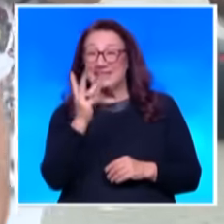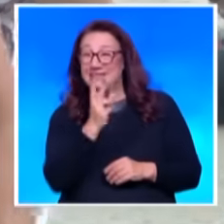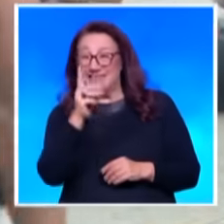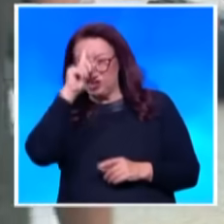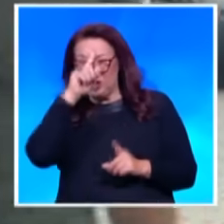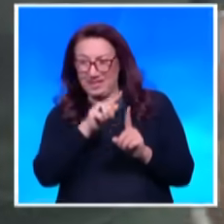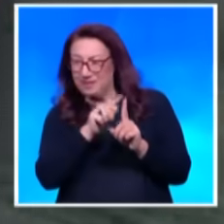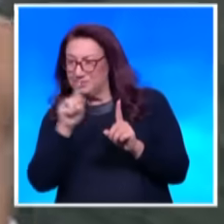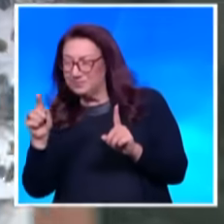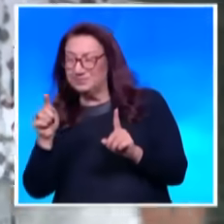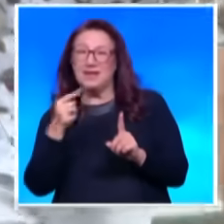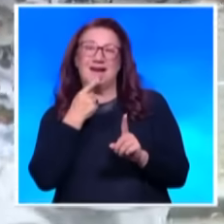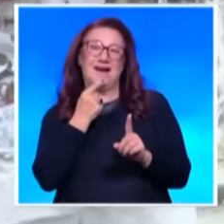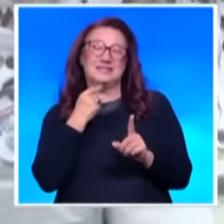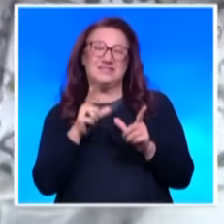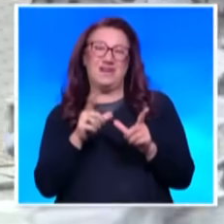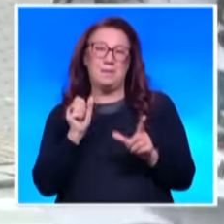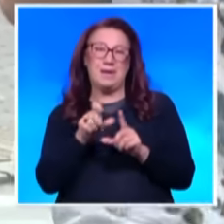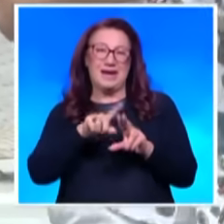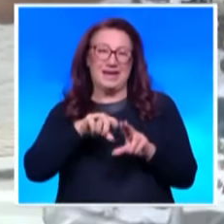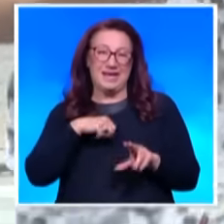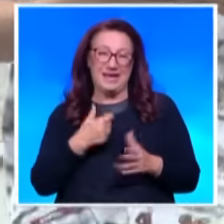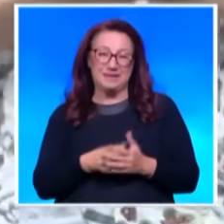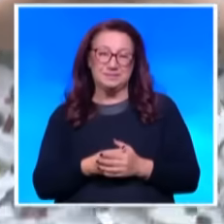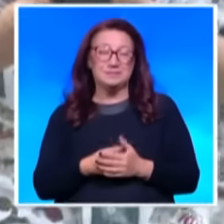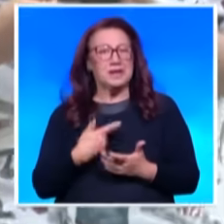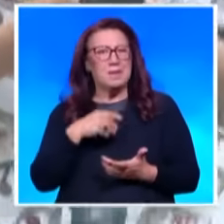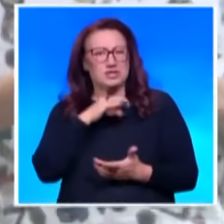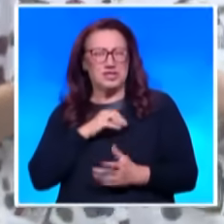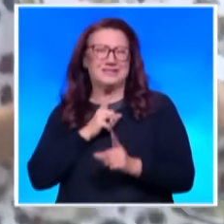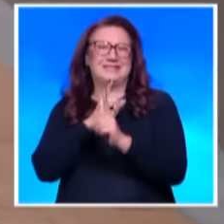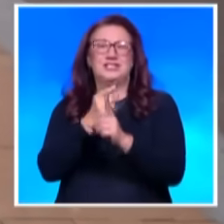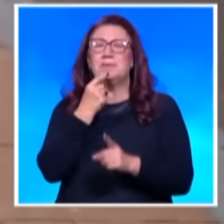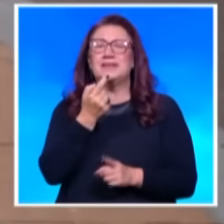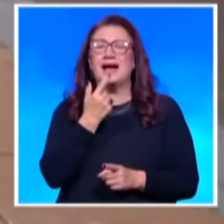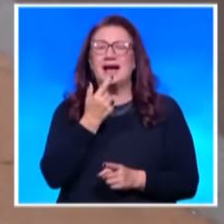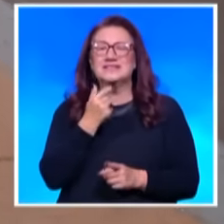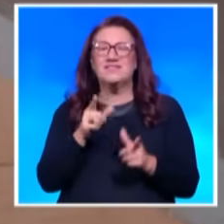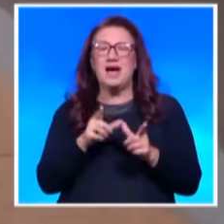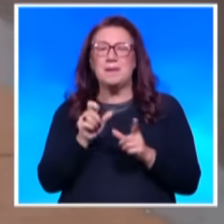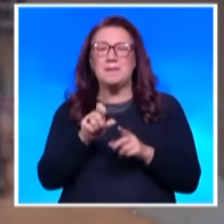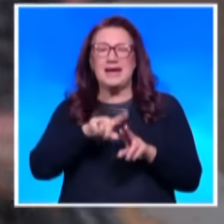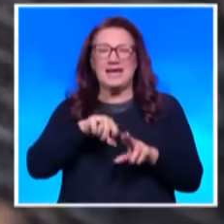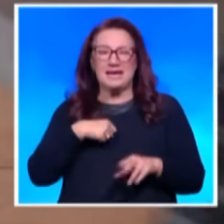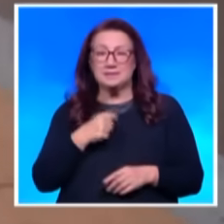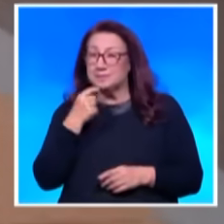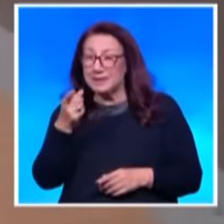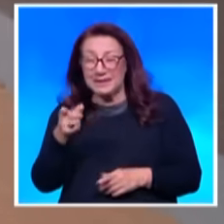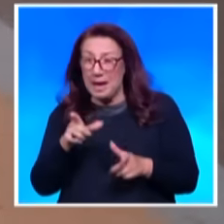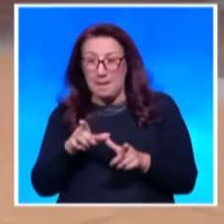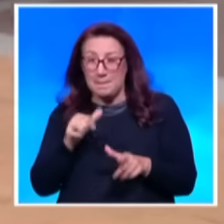Мария. Значи има голям шанс да срещнем Мария. А да се казвате Мария?